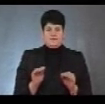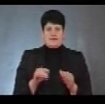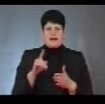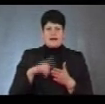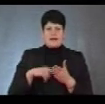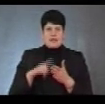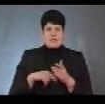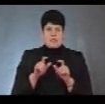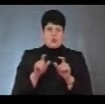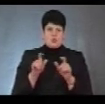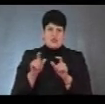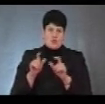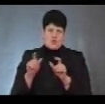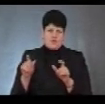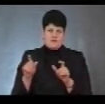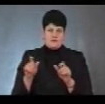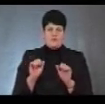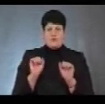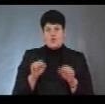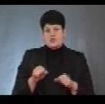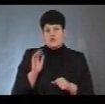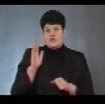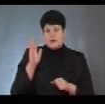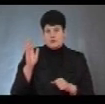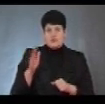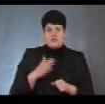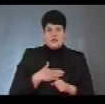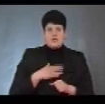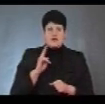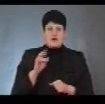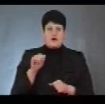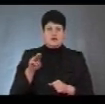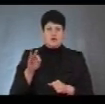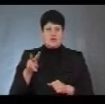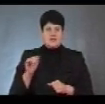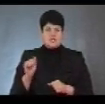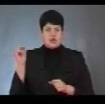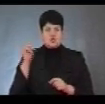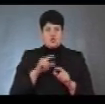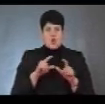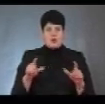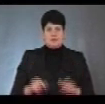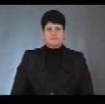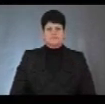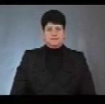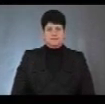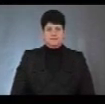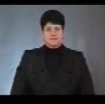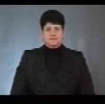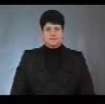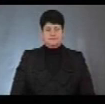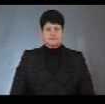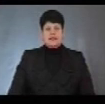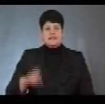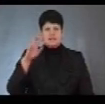релігійні установи, може в майбутньому наша католицька школа. Діана Ярошенко, Андрій Прокопів, новини.